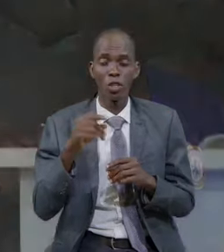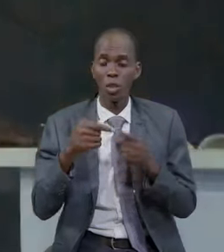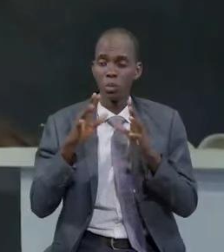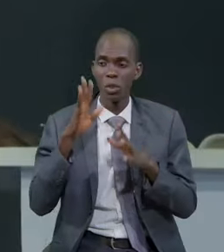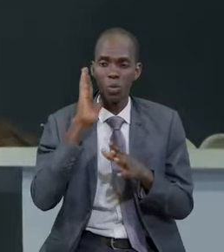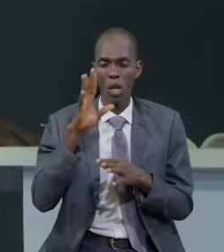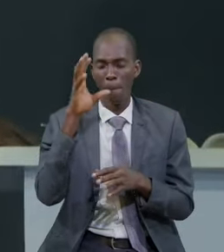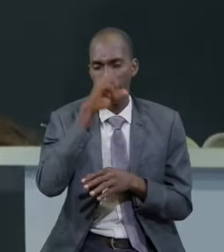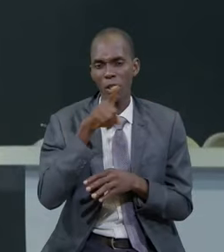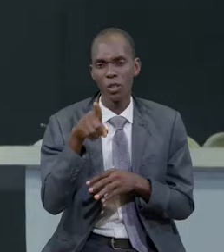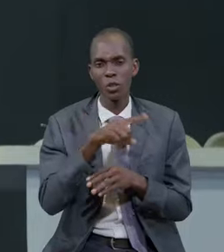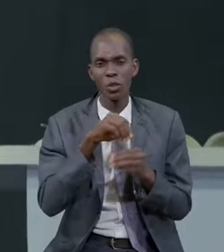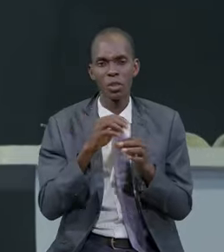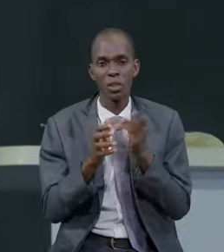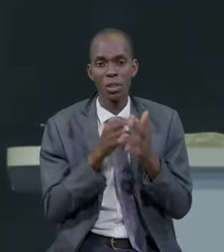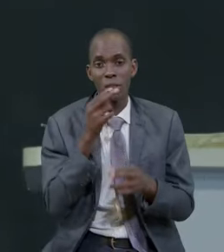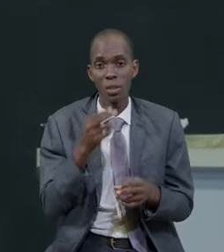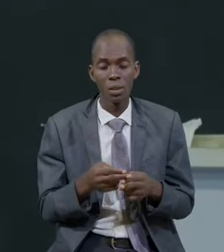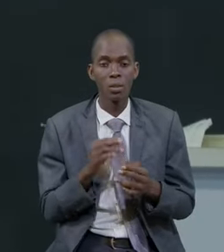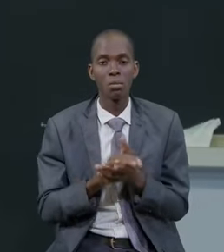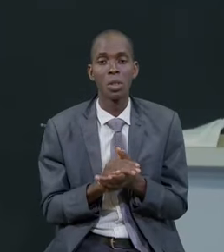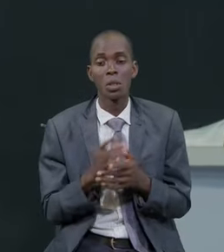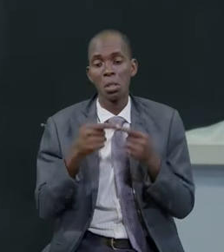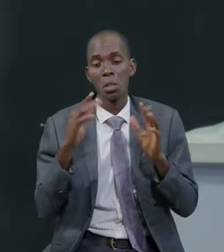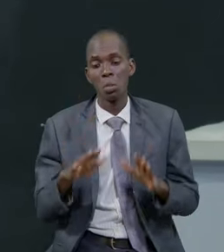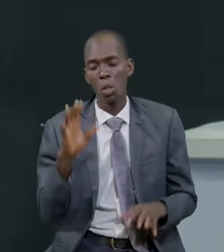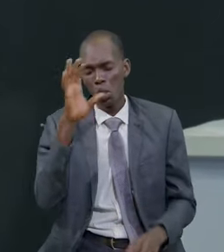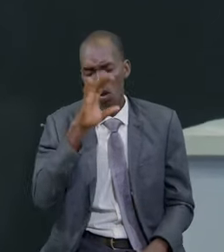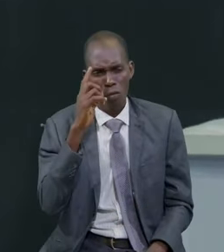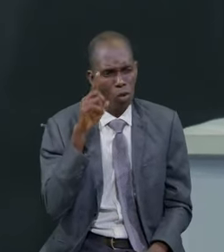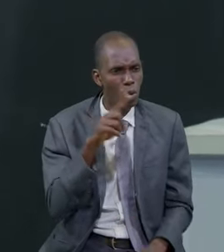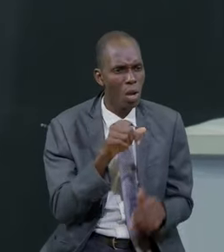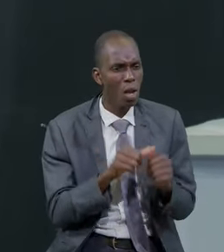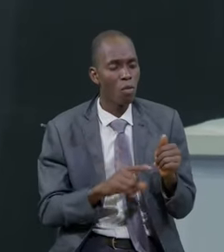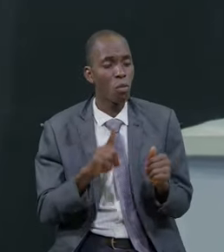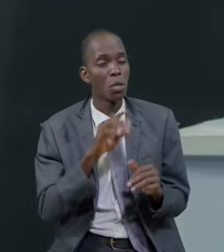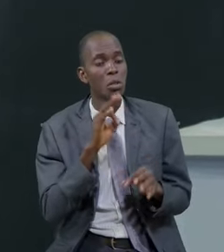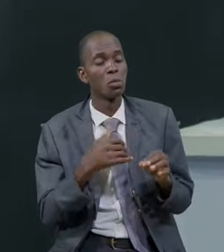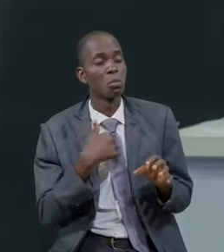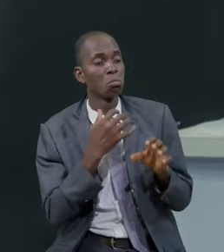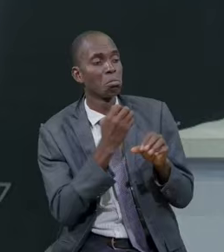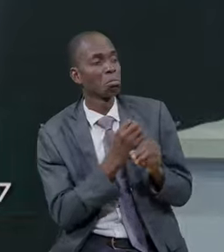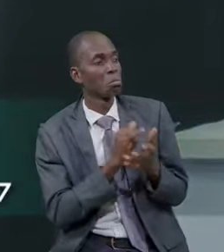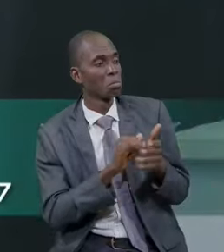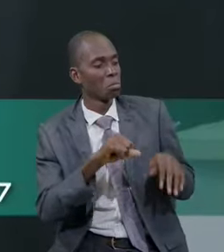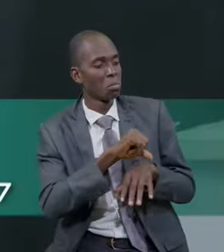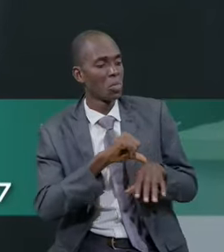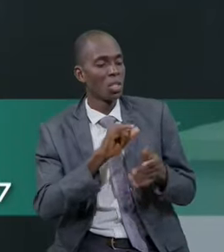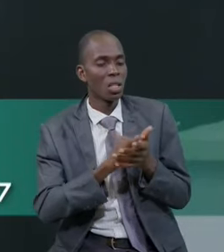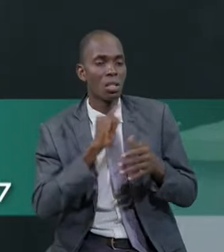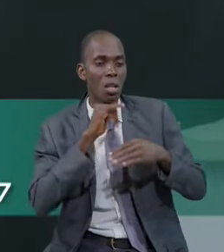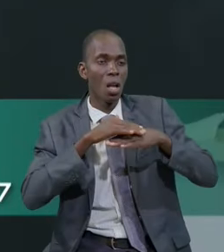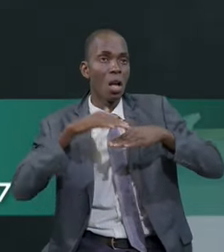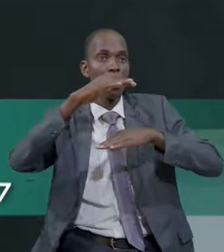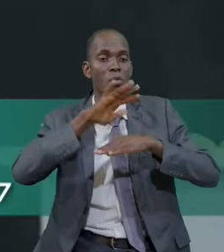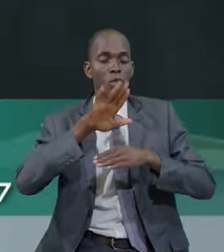Ils te chercheront partout. Si tu as l'onction qui transcende ta faiblesse, tu ne seras